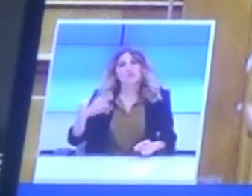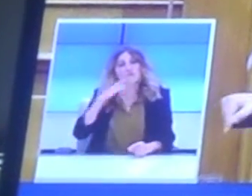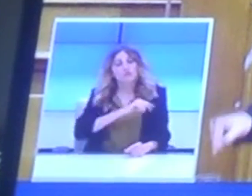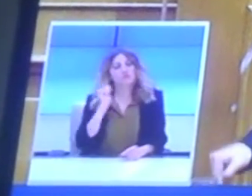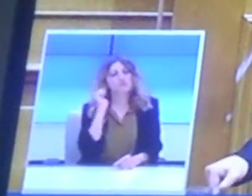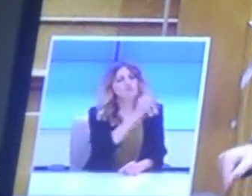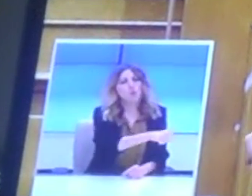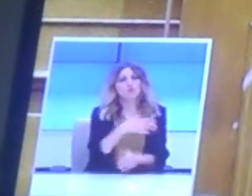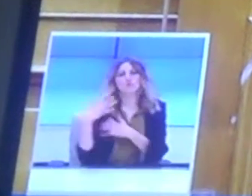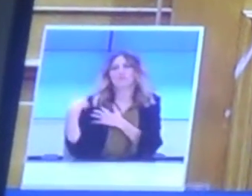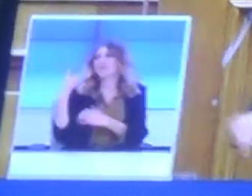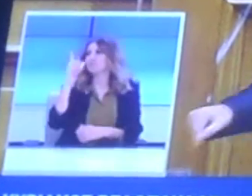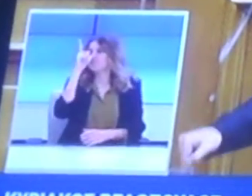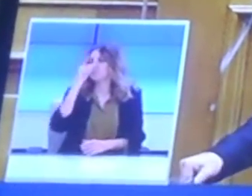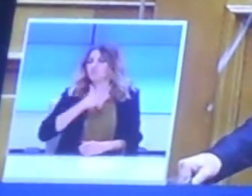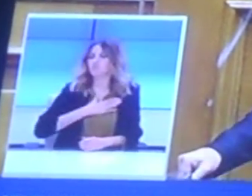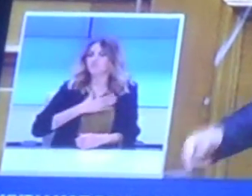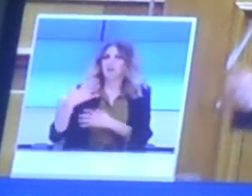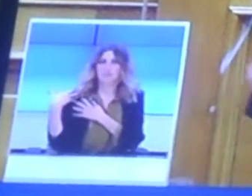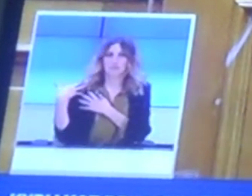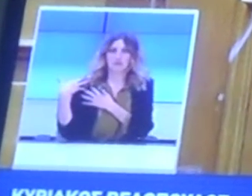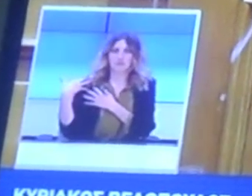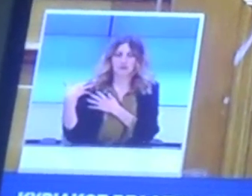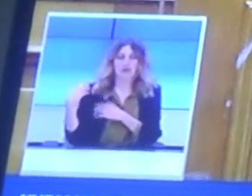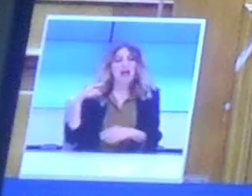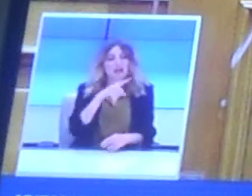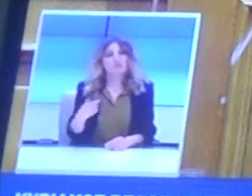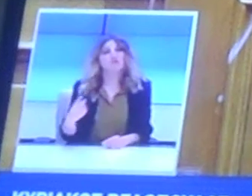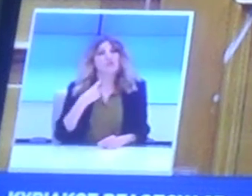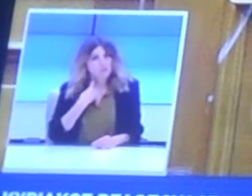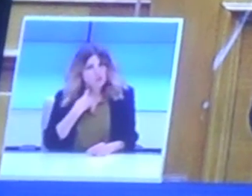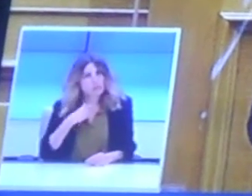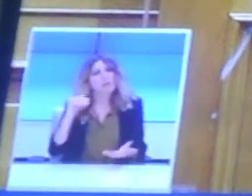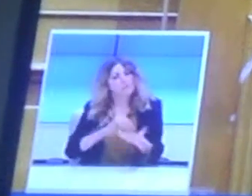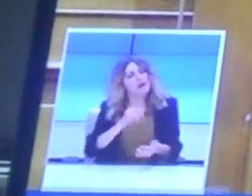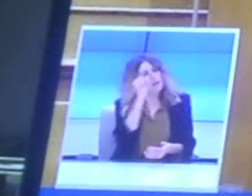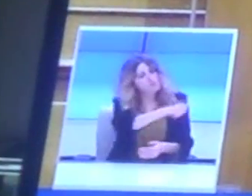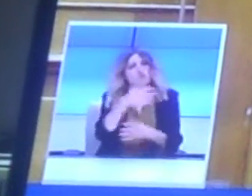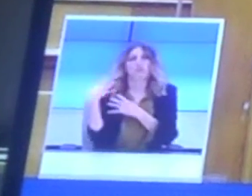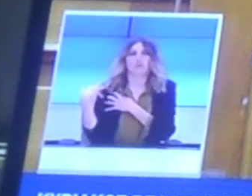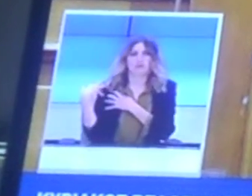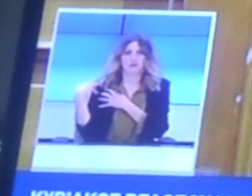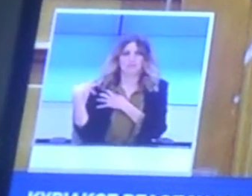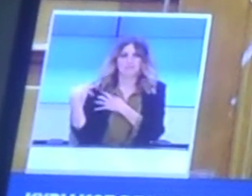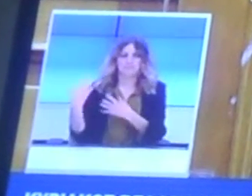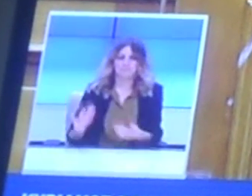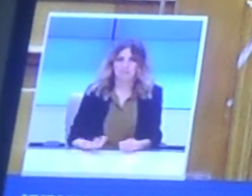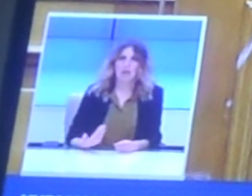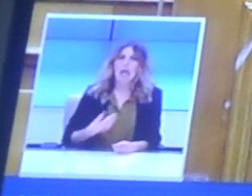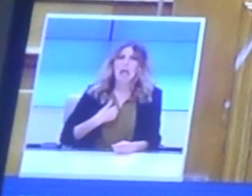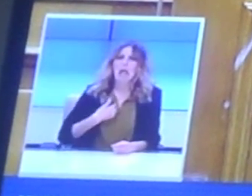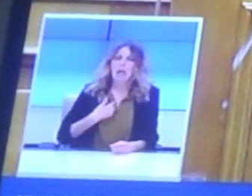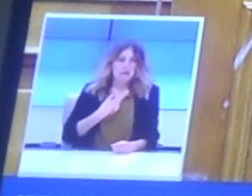αποτυχία αυτής της πανδημίας που έρχεται. Και το λέω αυτό γιατί είχαμε ολιγορίες, μισές